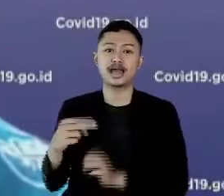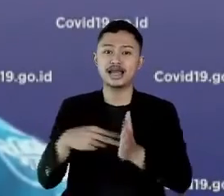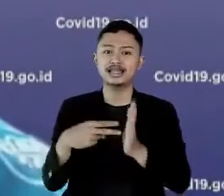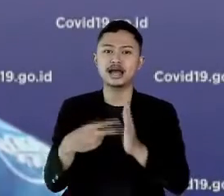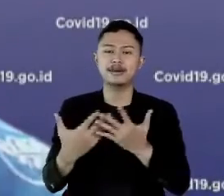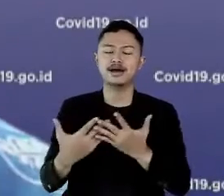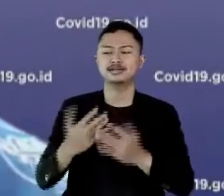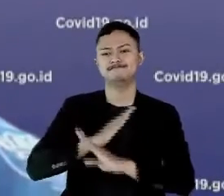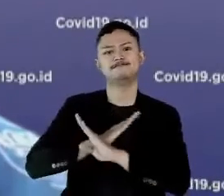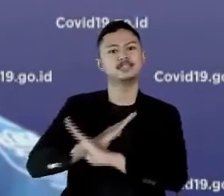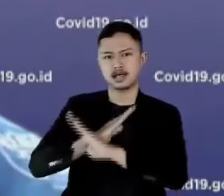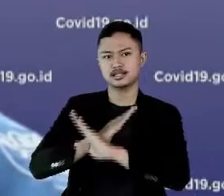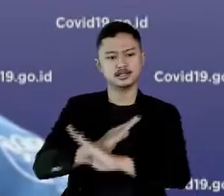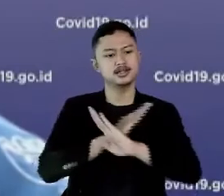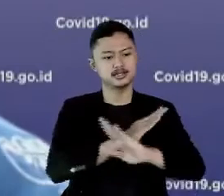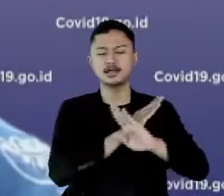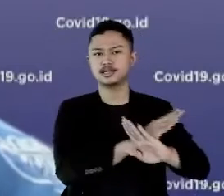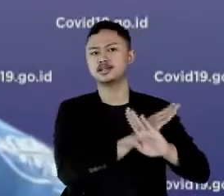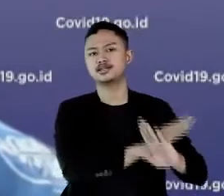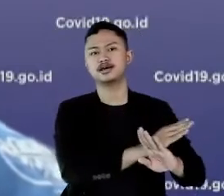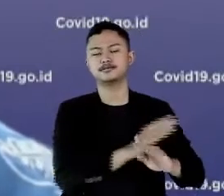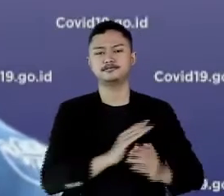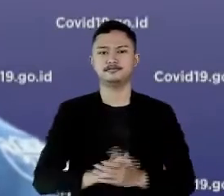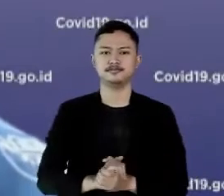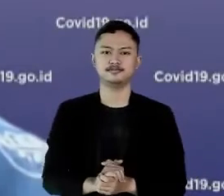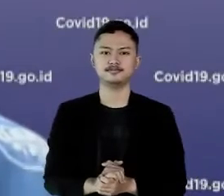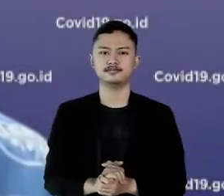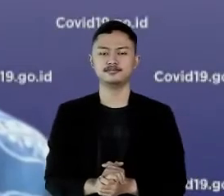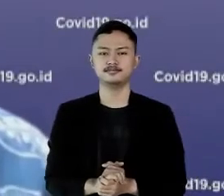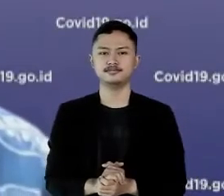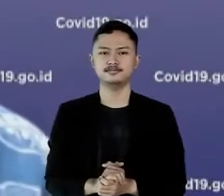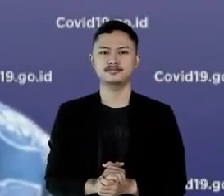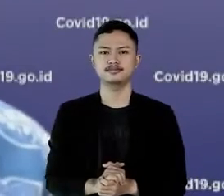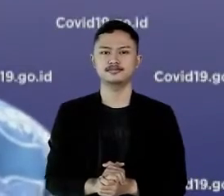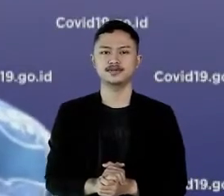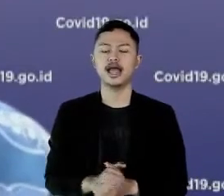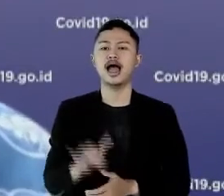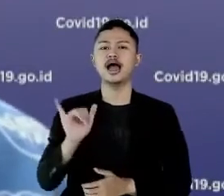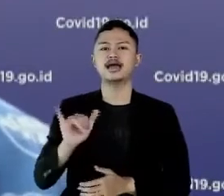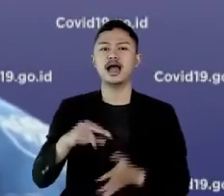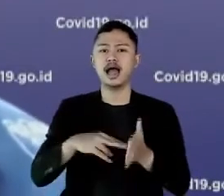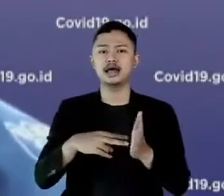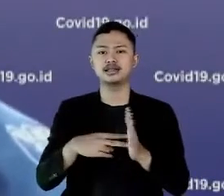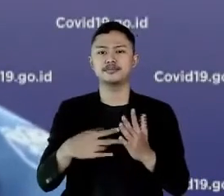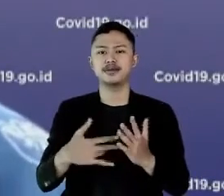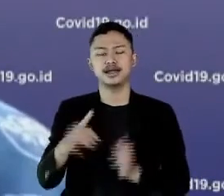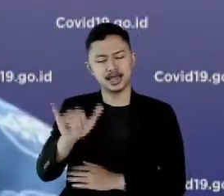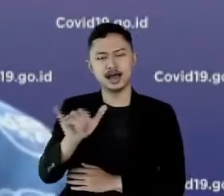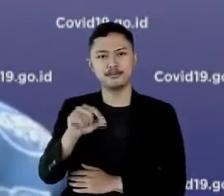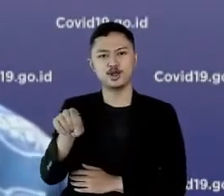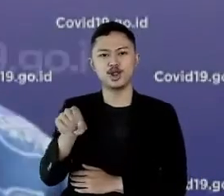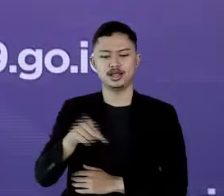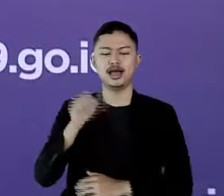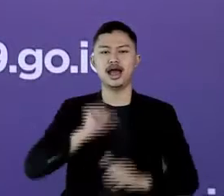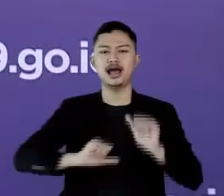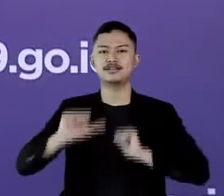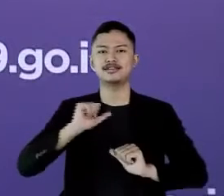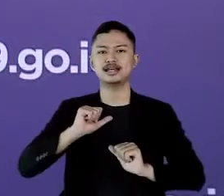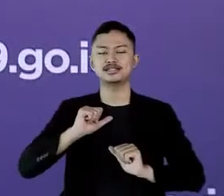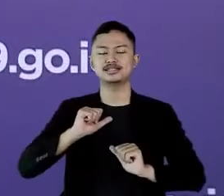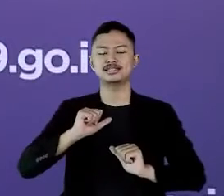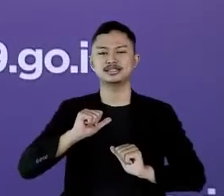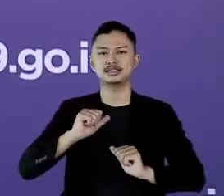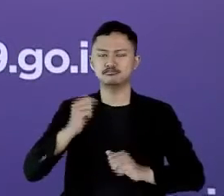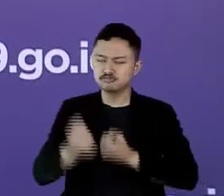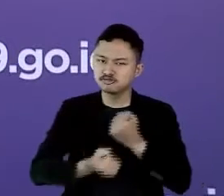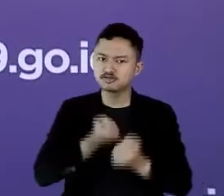supaya tidak terjadi penularan lagi gitu. Oke, dan kita dapat berperan aktif untuk mencegah penularan tersebut sehingga kemudian tidak